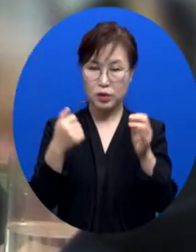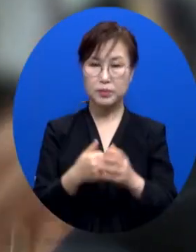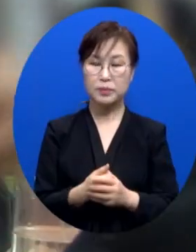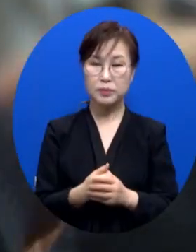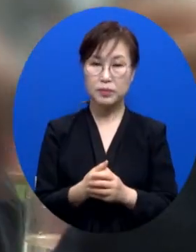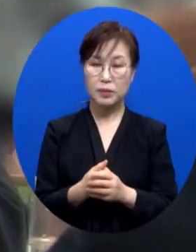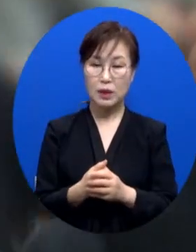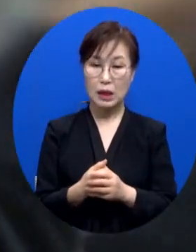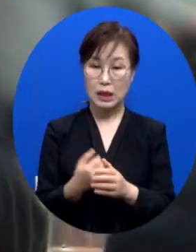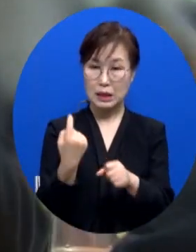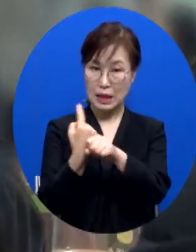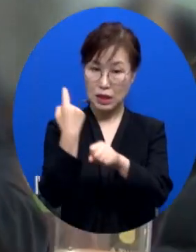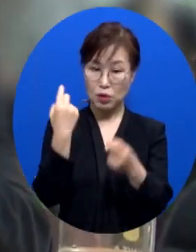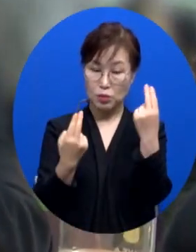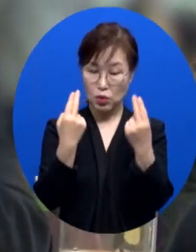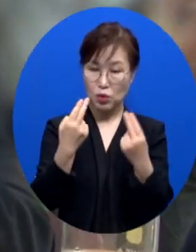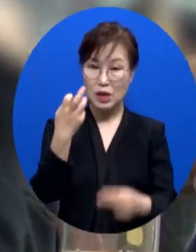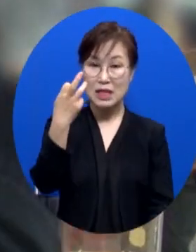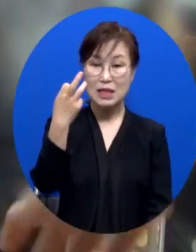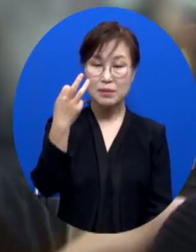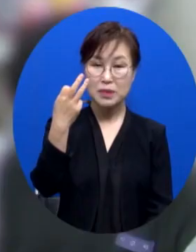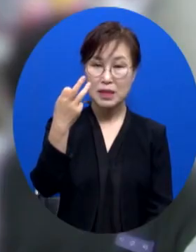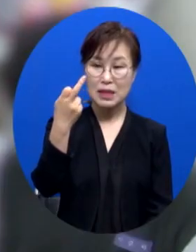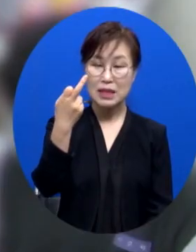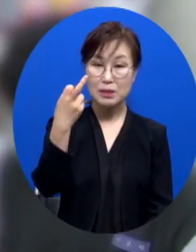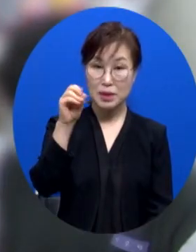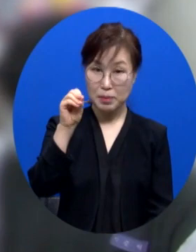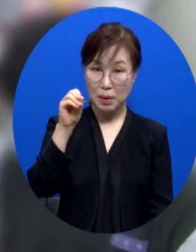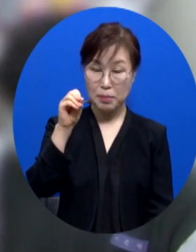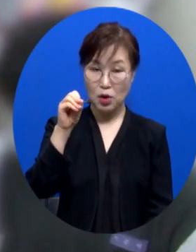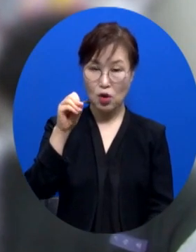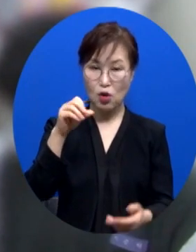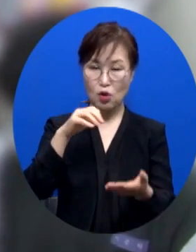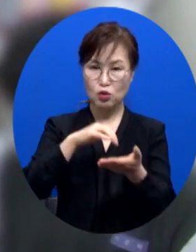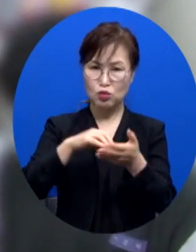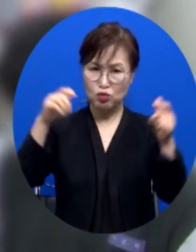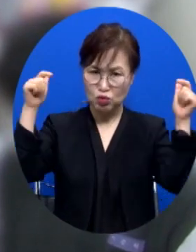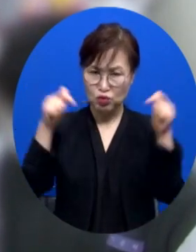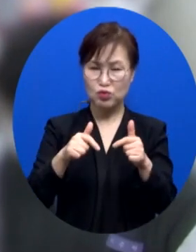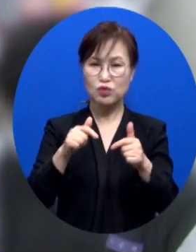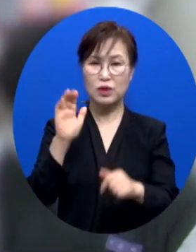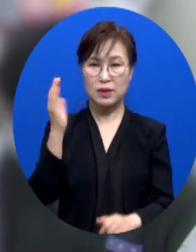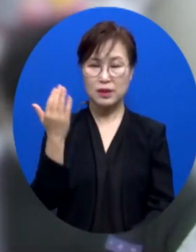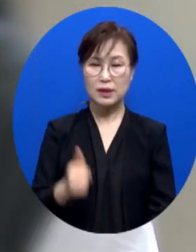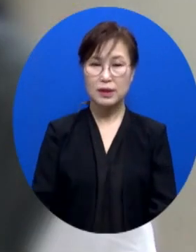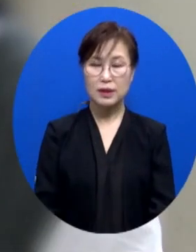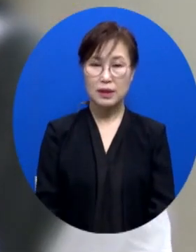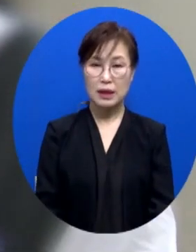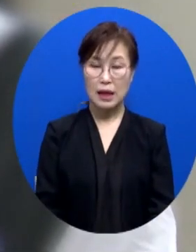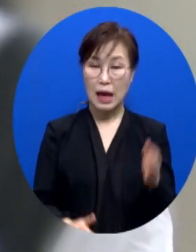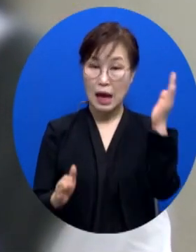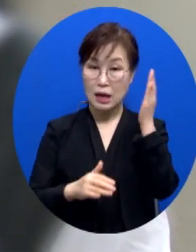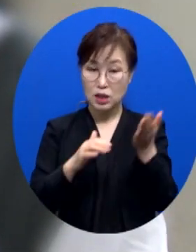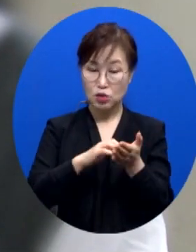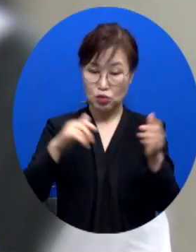이는 전년보다 12만 6,780명 줄어든 숫자입니다. 학생 수 감소는